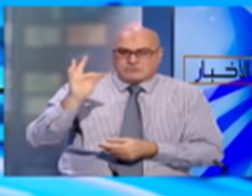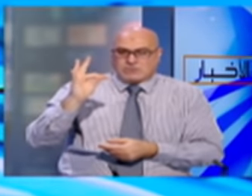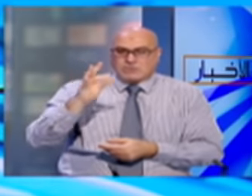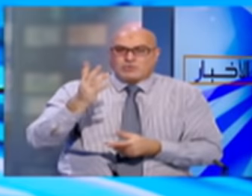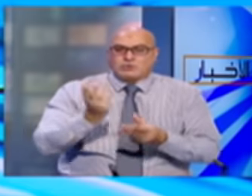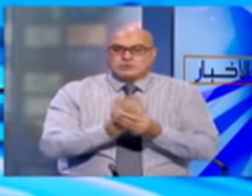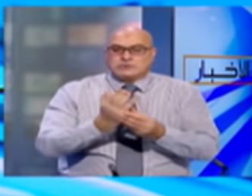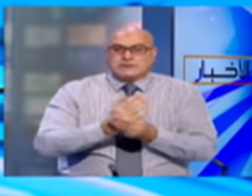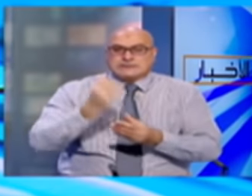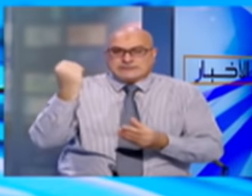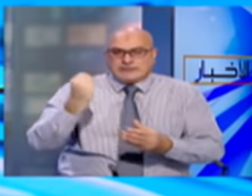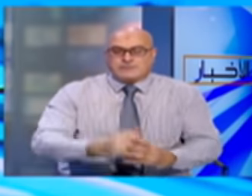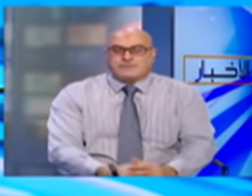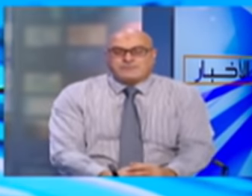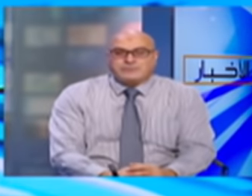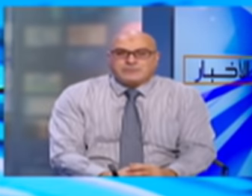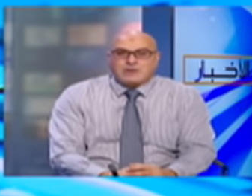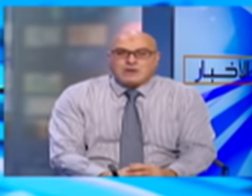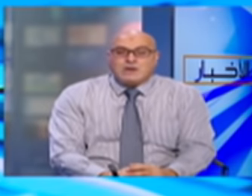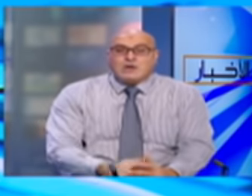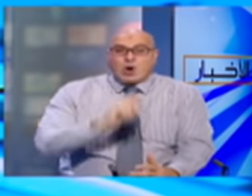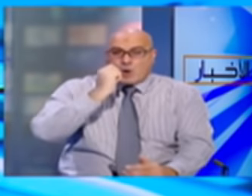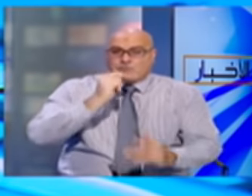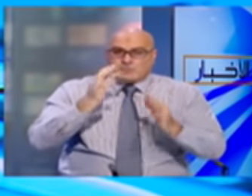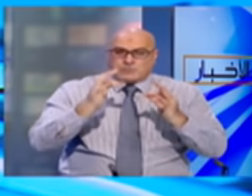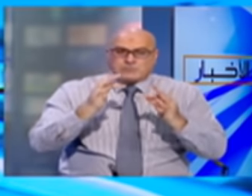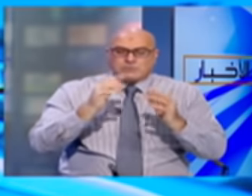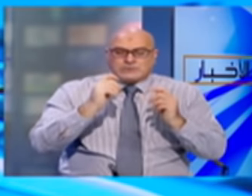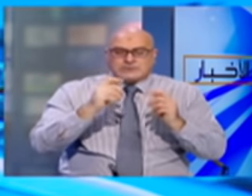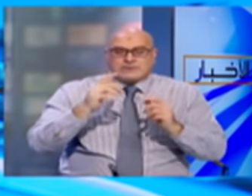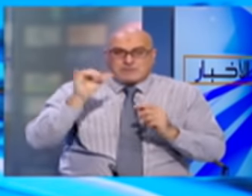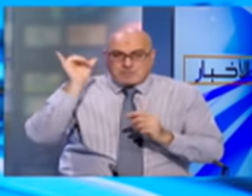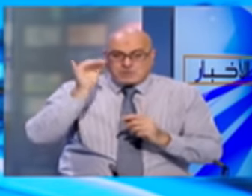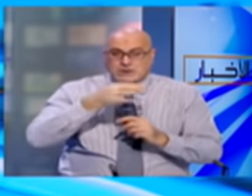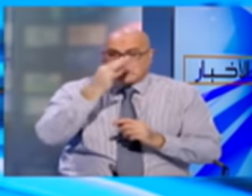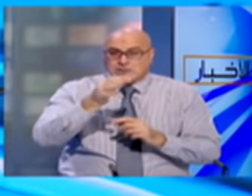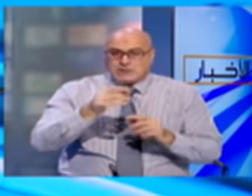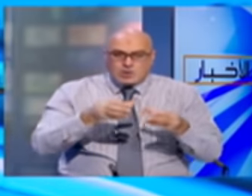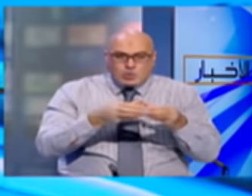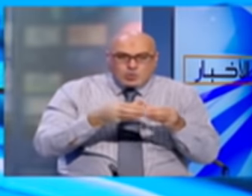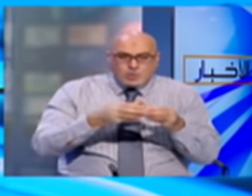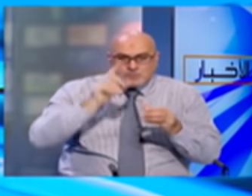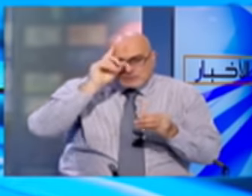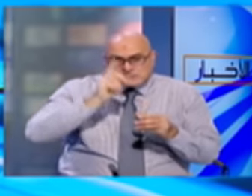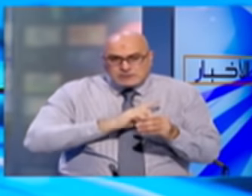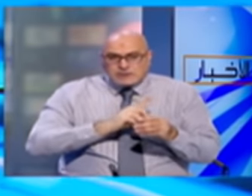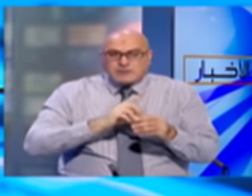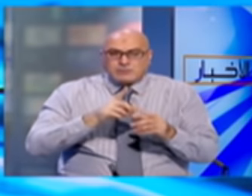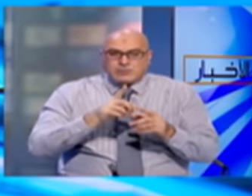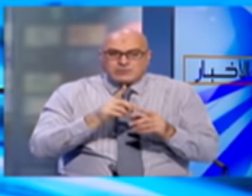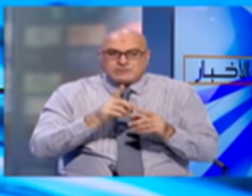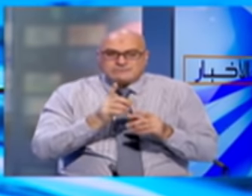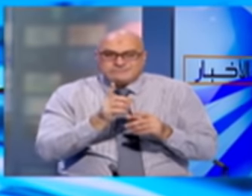الصحراء الغربية، مشيرا إلى أن هناك لوبيات تناور في الخفاء بشتى طرق من أجل